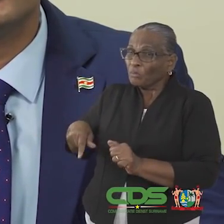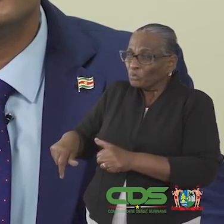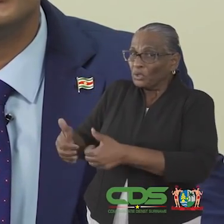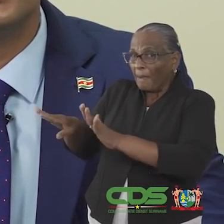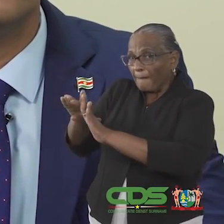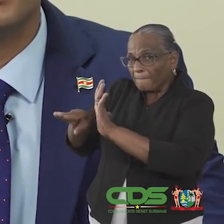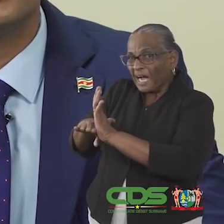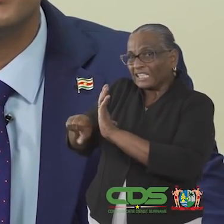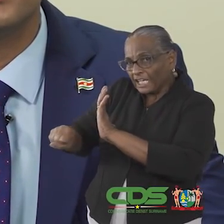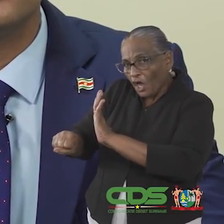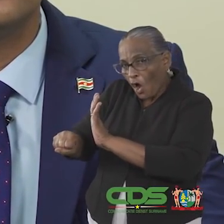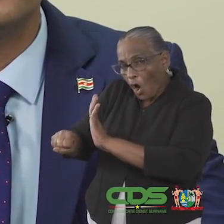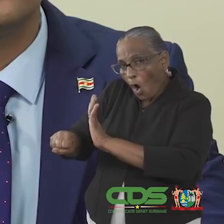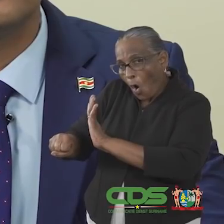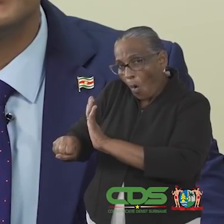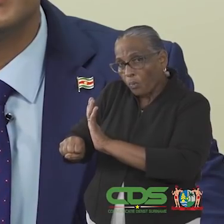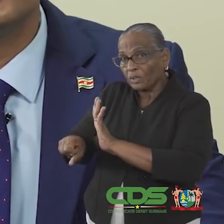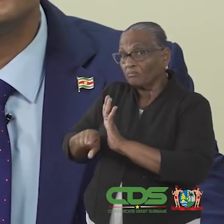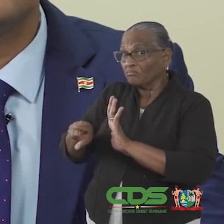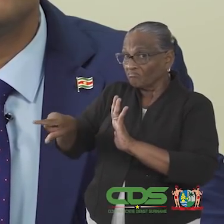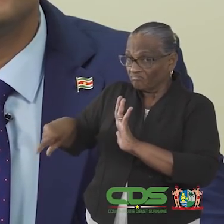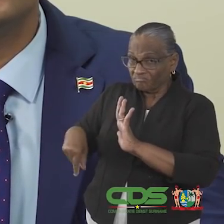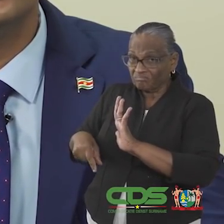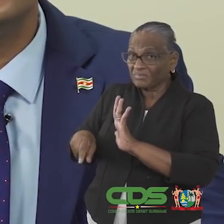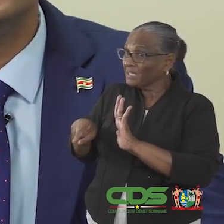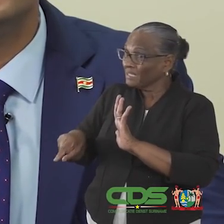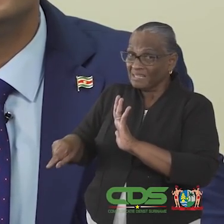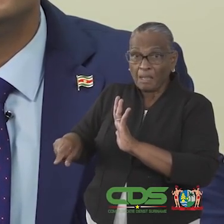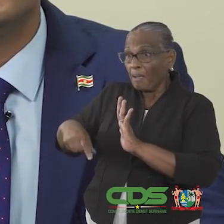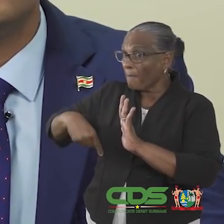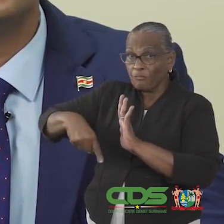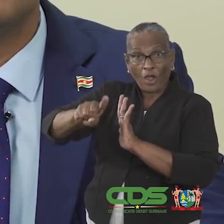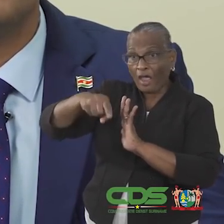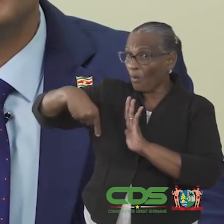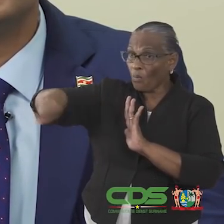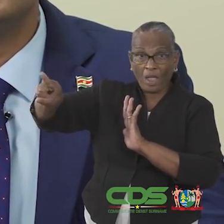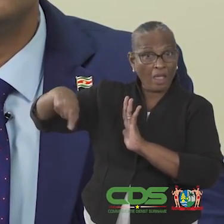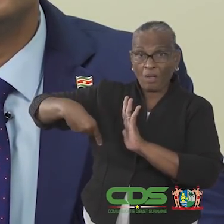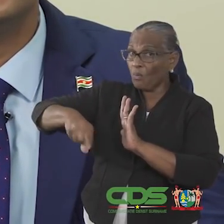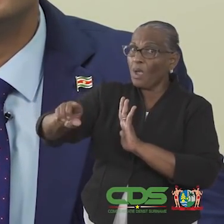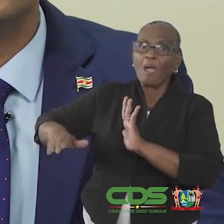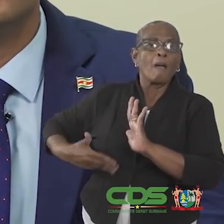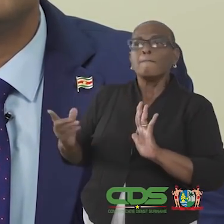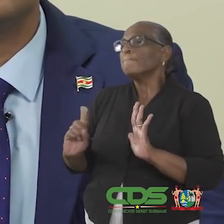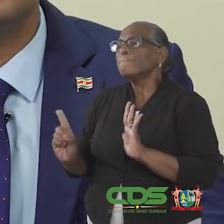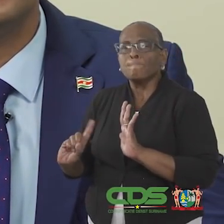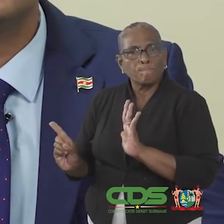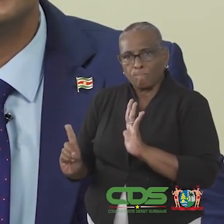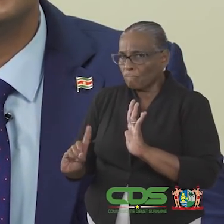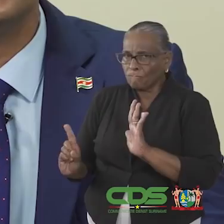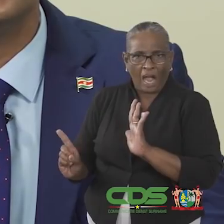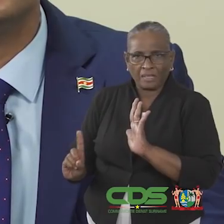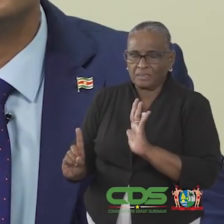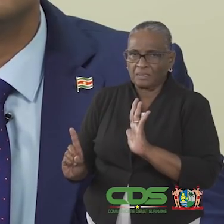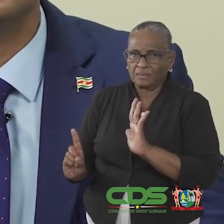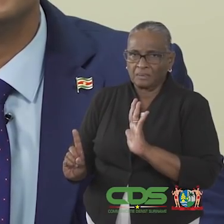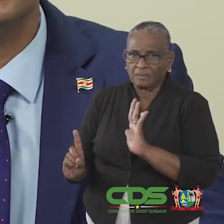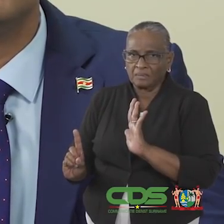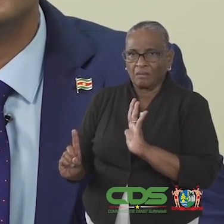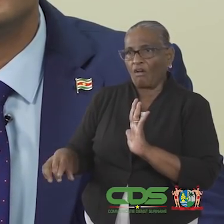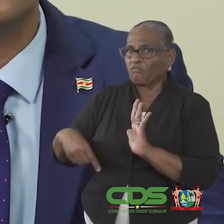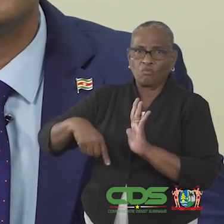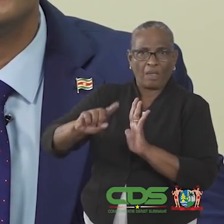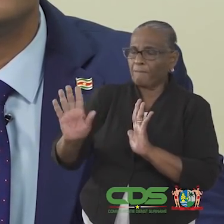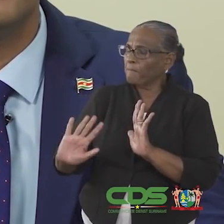strikt te houden aan de maatregelen. Het is een verboden om zich buiten hun woning of verblijfsgelegenheden te